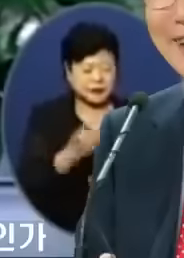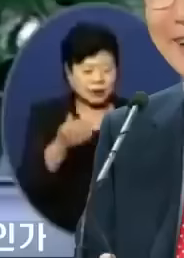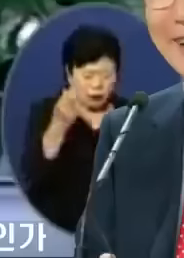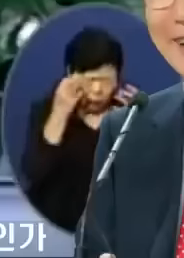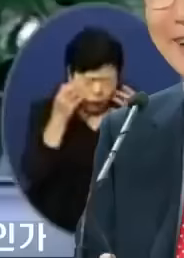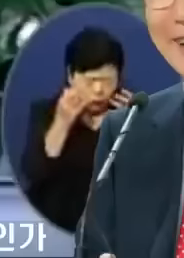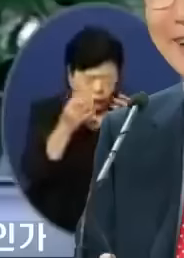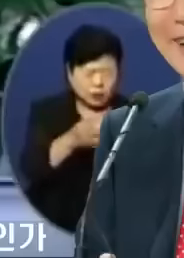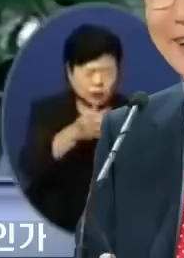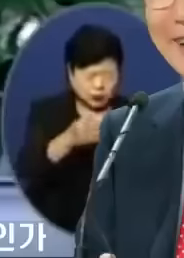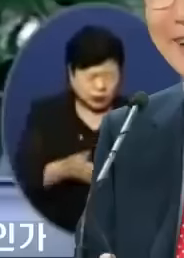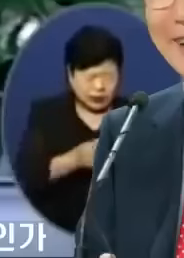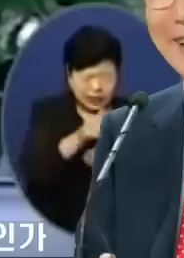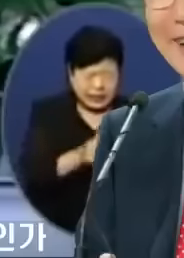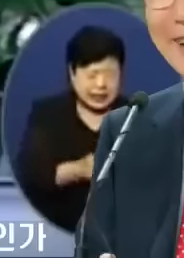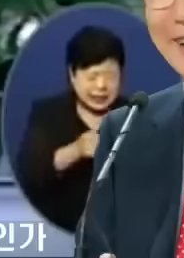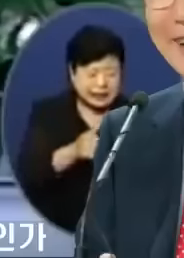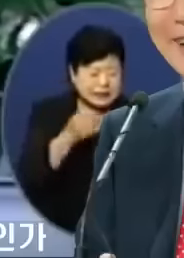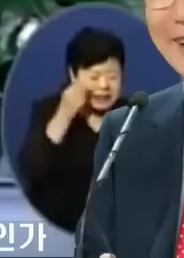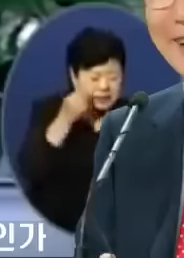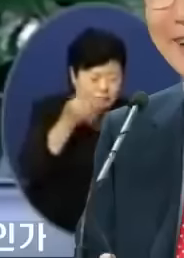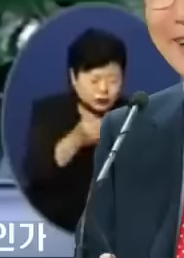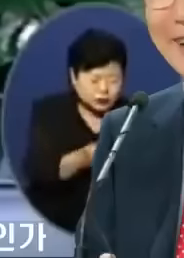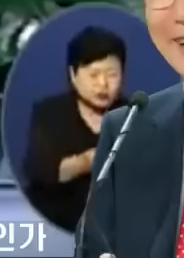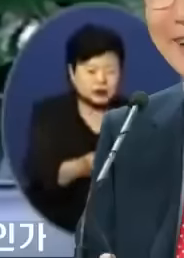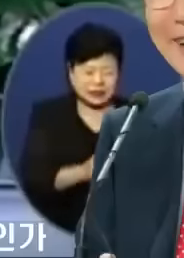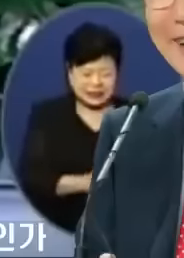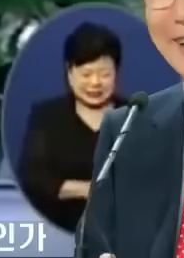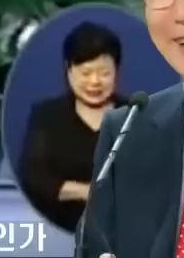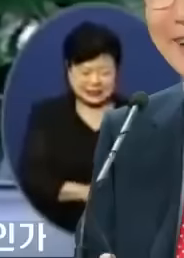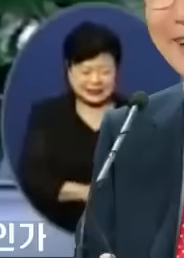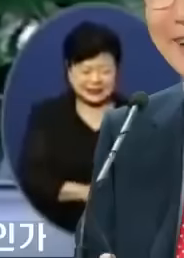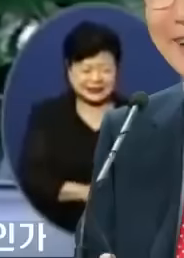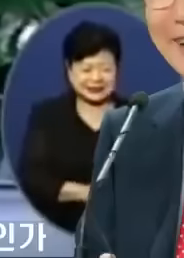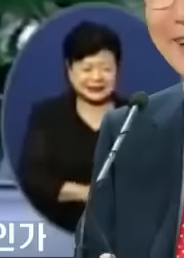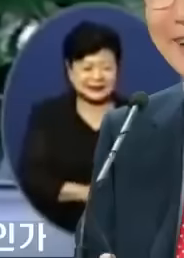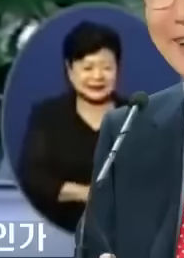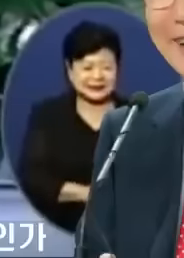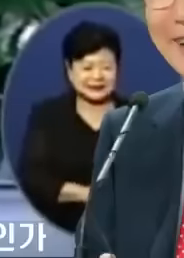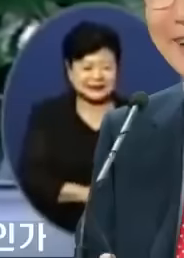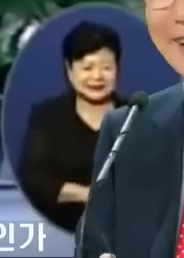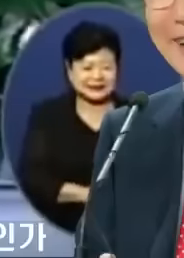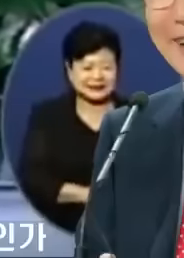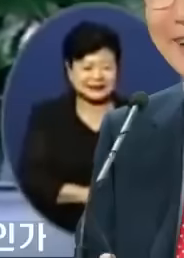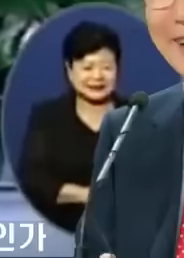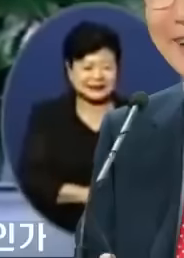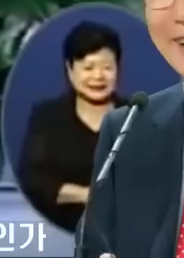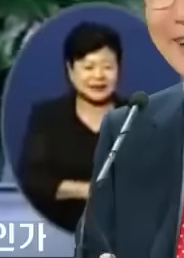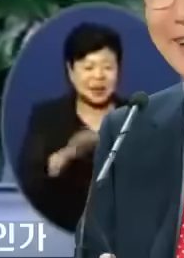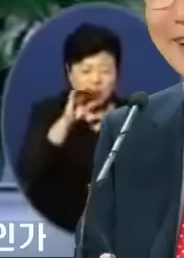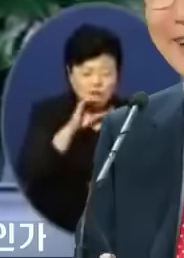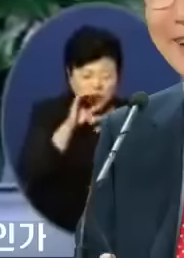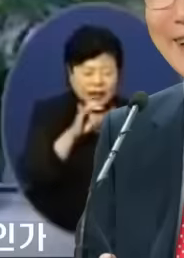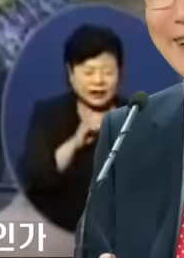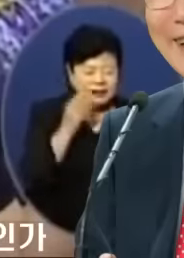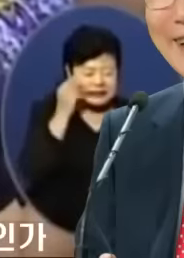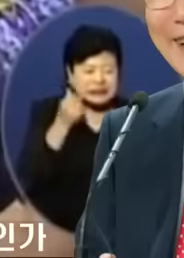여러분이 고통을 통하게 하는 것은 하나님이 기름 나오라고 그렇게 말하는 것입니다. 여러분의 삶에